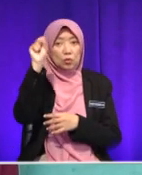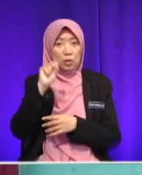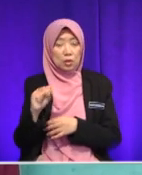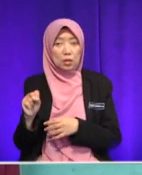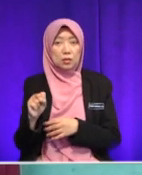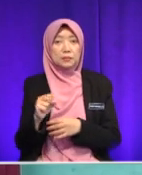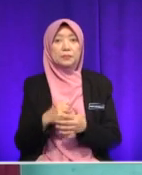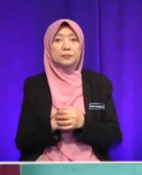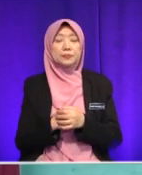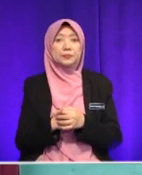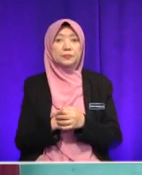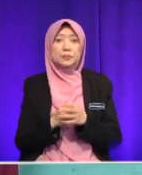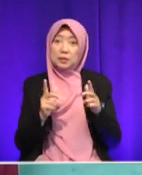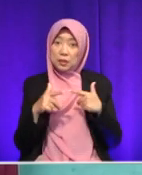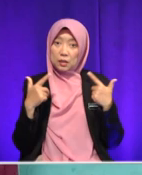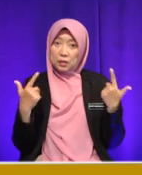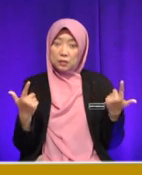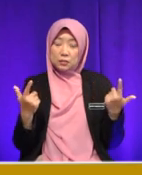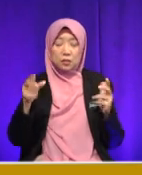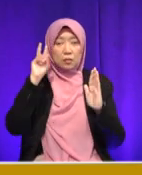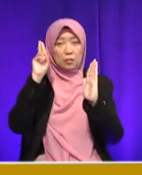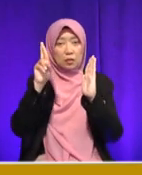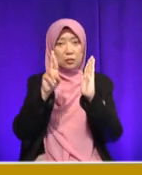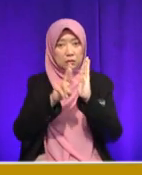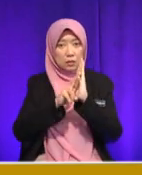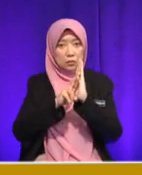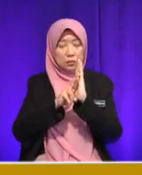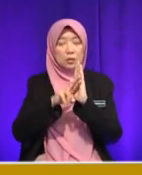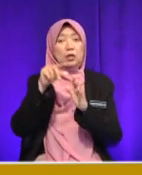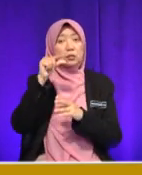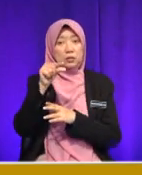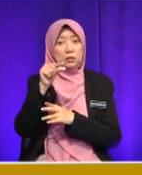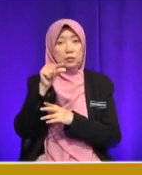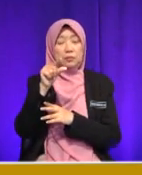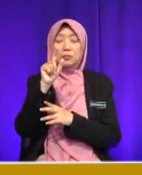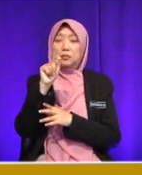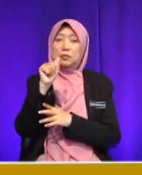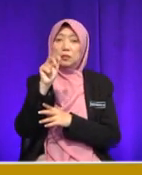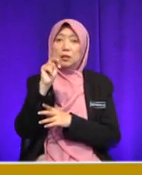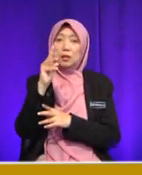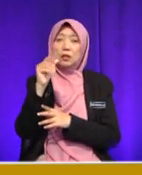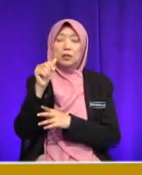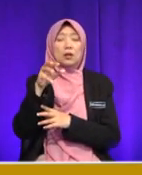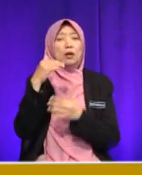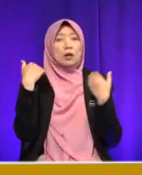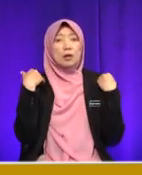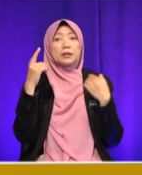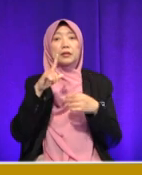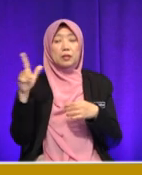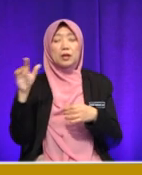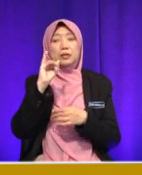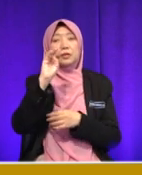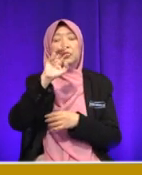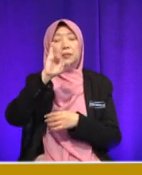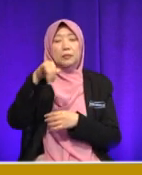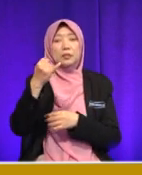soalan ini, dalam raja di sebelah, trapezium G tanda-tanda ialah image bagi suatu objek